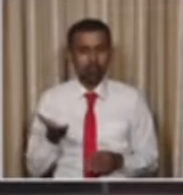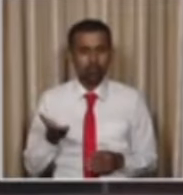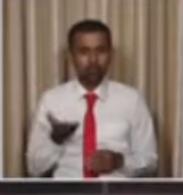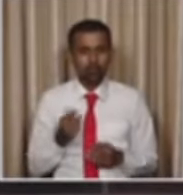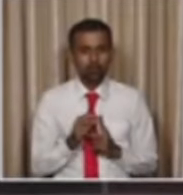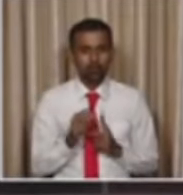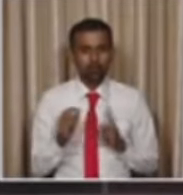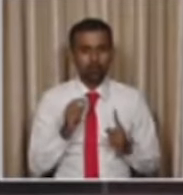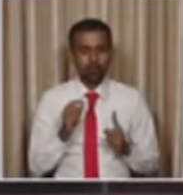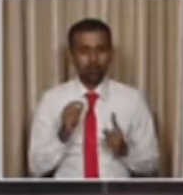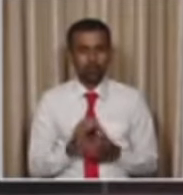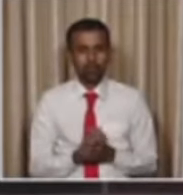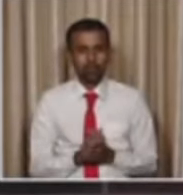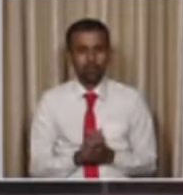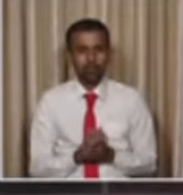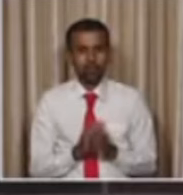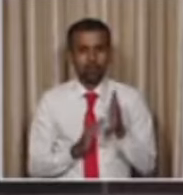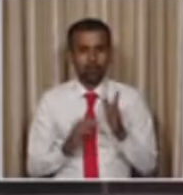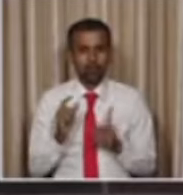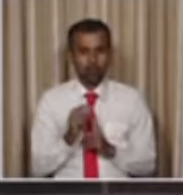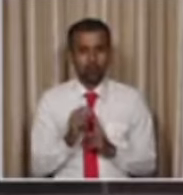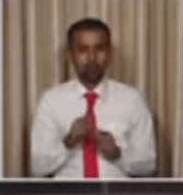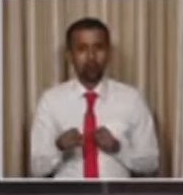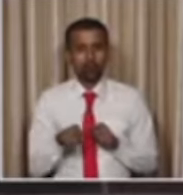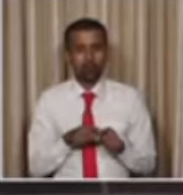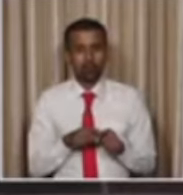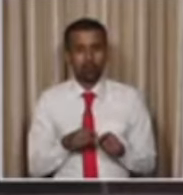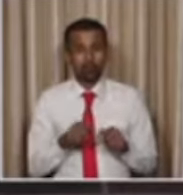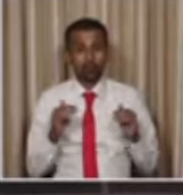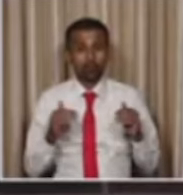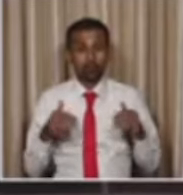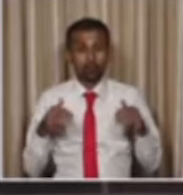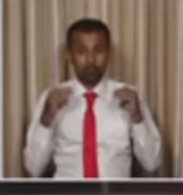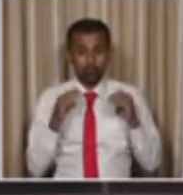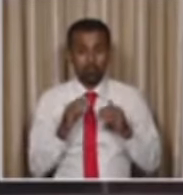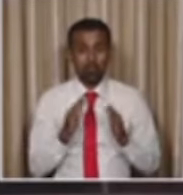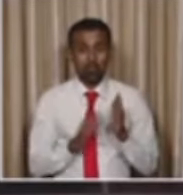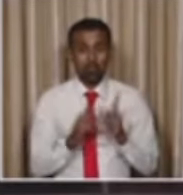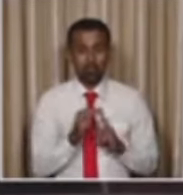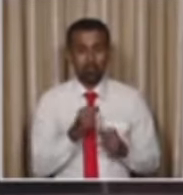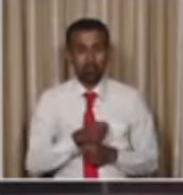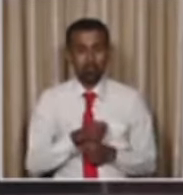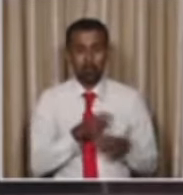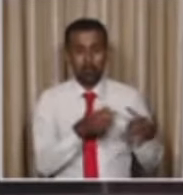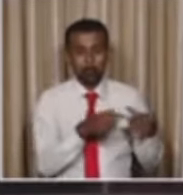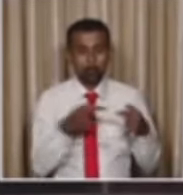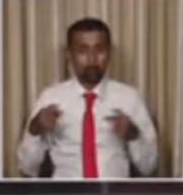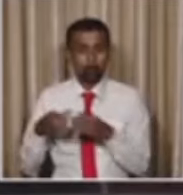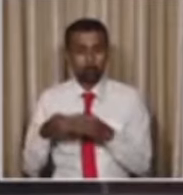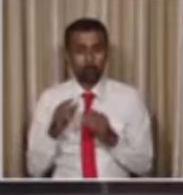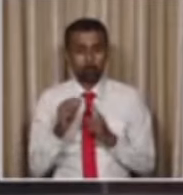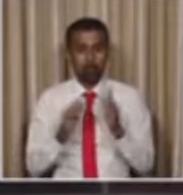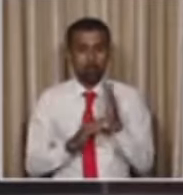මේ පාර්ලිමේන්තුවේ අමාත්‍යවරුන් විදිහට ජේෂ්ඨ අමාත්‍යවරුන් විදිහට ආණ්ඩු පක්ෂ විපක්ෂේ පසුපෙළේ